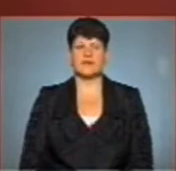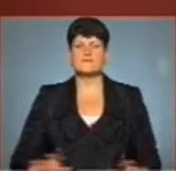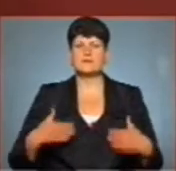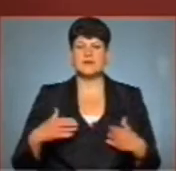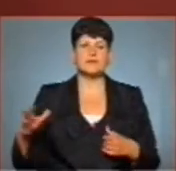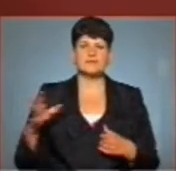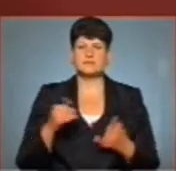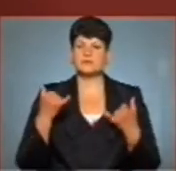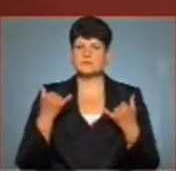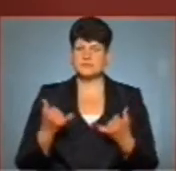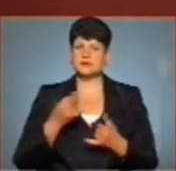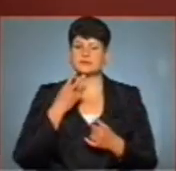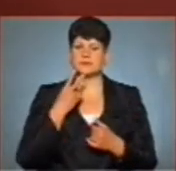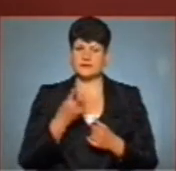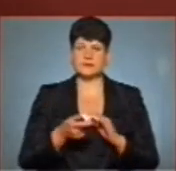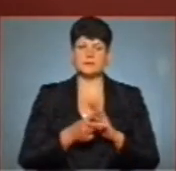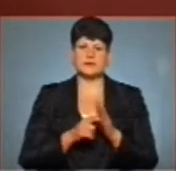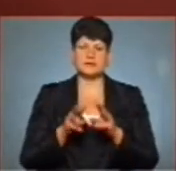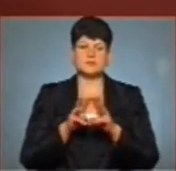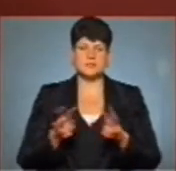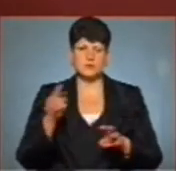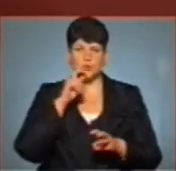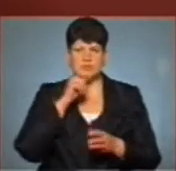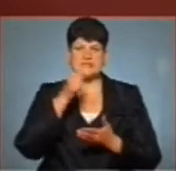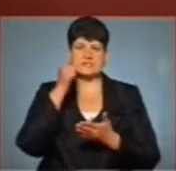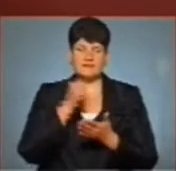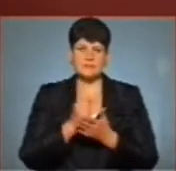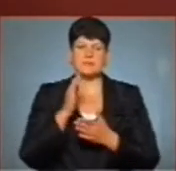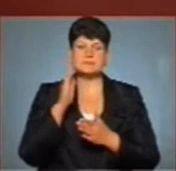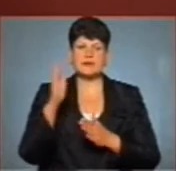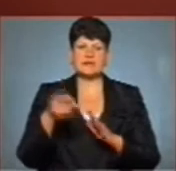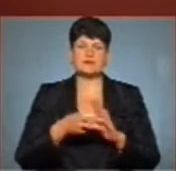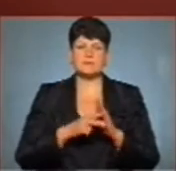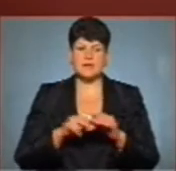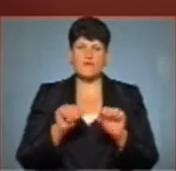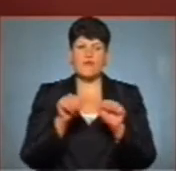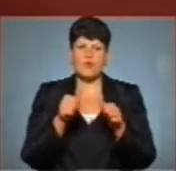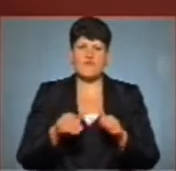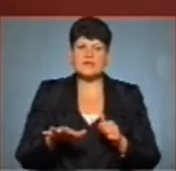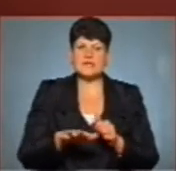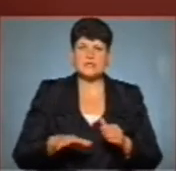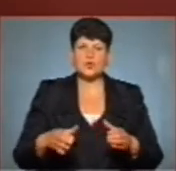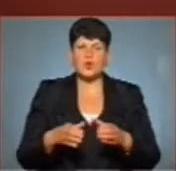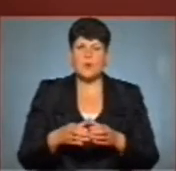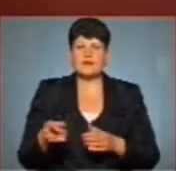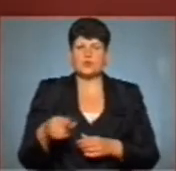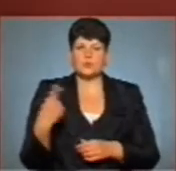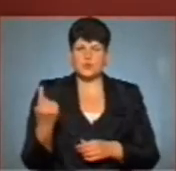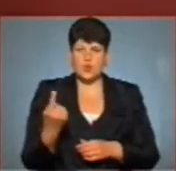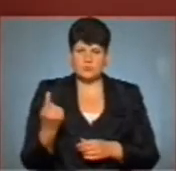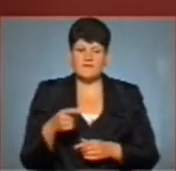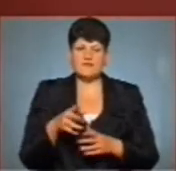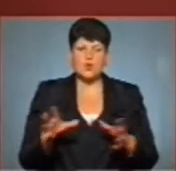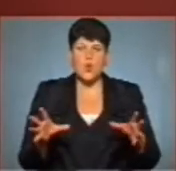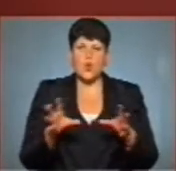Мої вітання усім, хто зараз з нами. Кабінет міністрів України затвердив перспективний план формування території громад Тернопільської області. Відтак, він